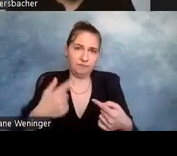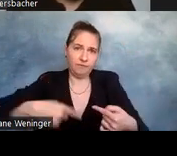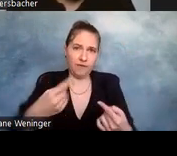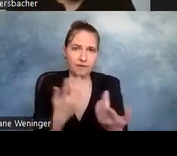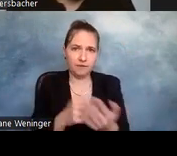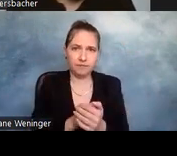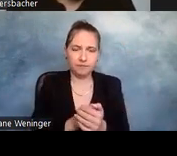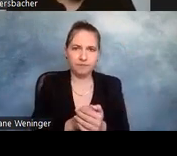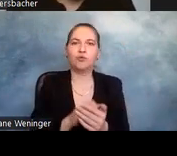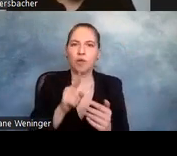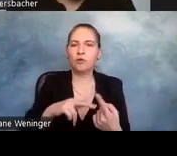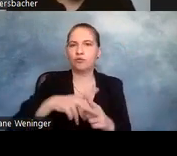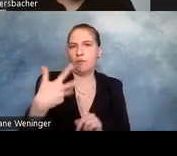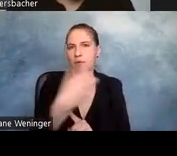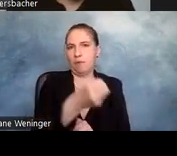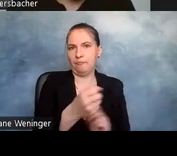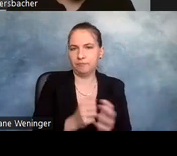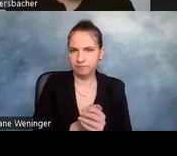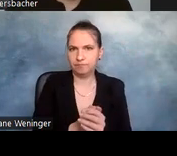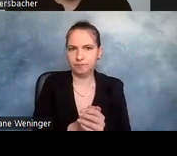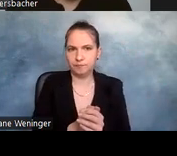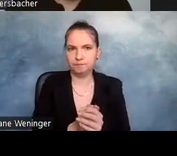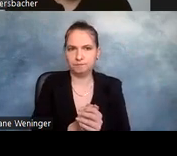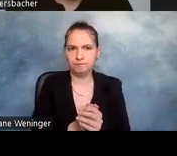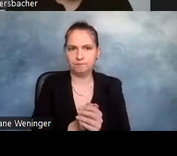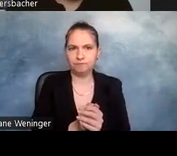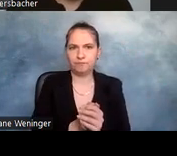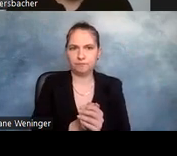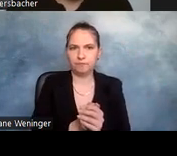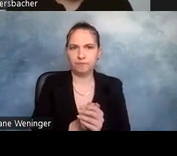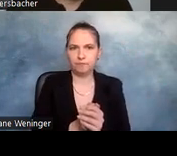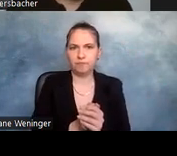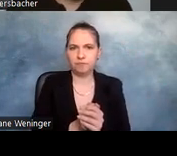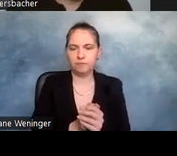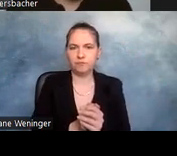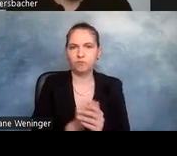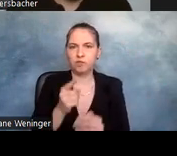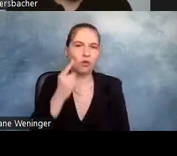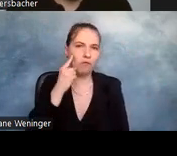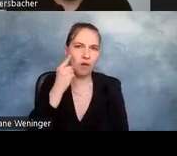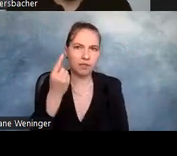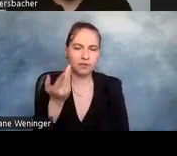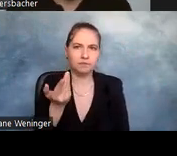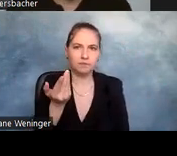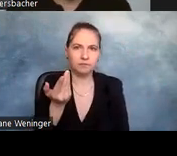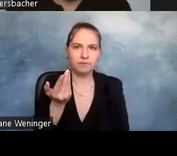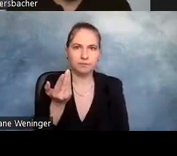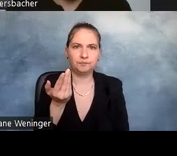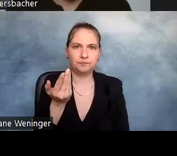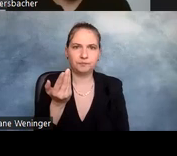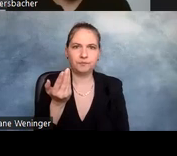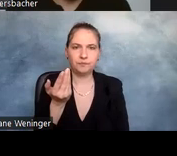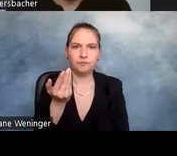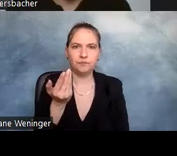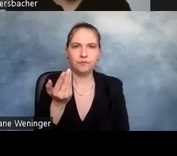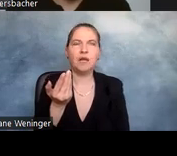das Tool auch erkennen, bringt dann den Fehler, Container Element ist empty und da weiß man eben auch wieder, kann man den Entwickler darauf hinweisen, da